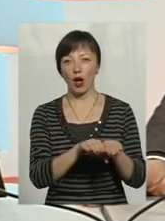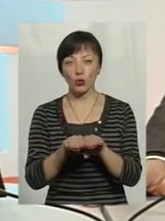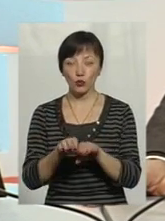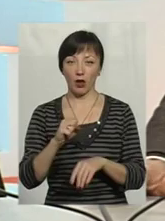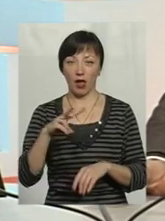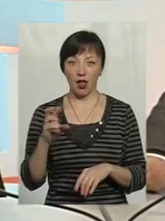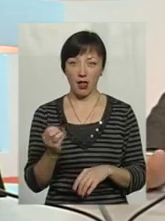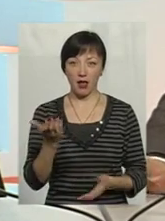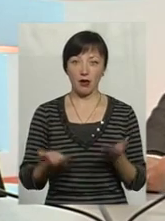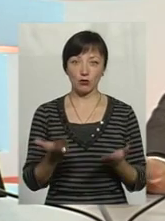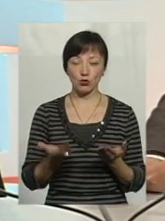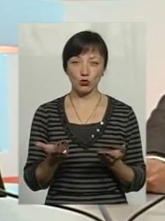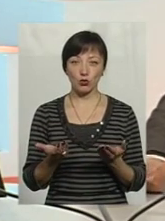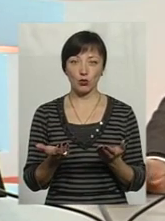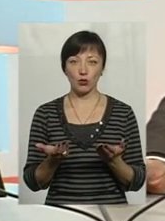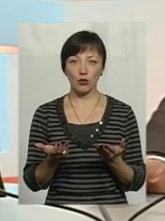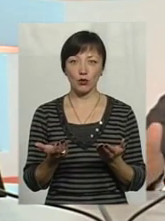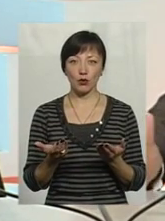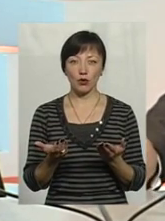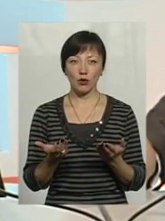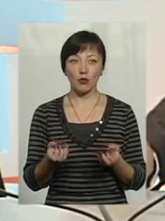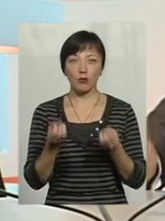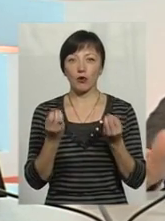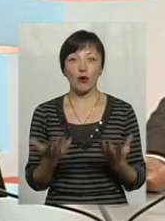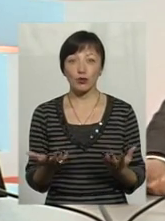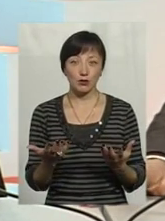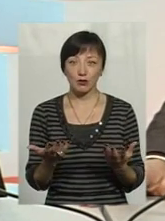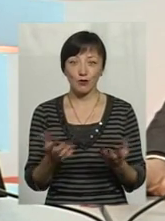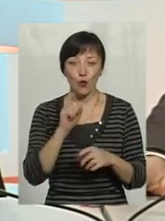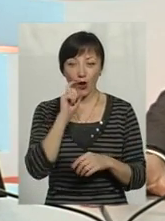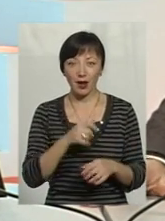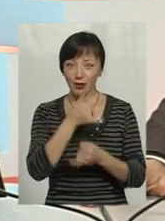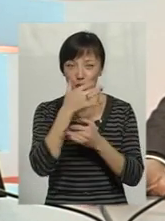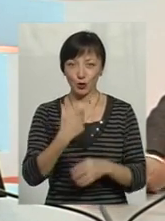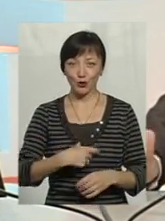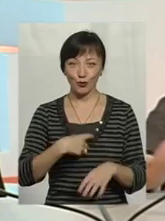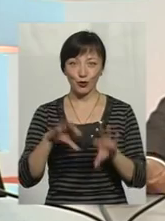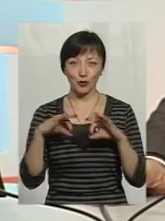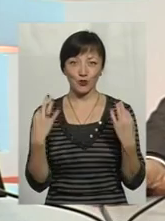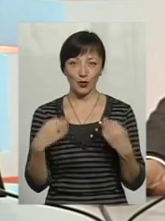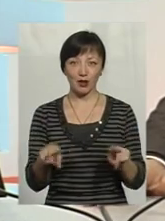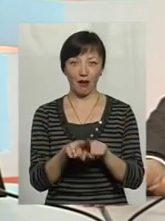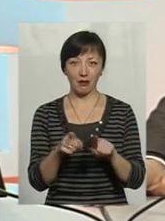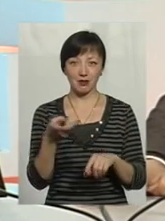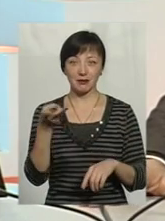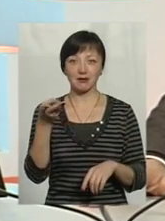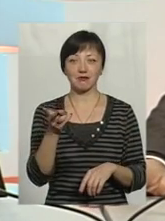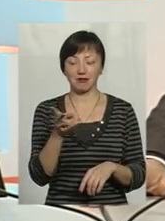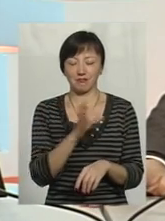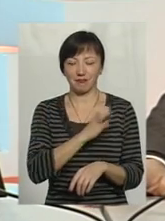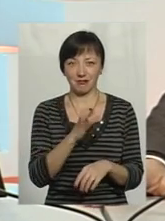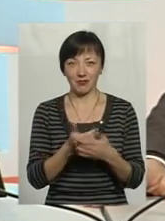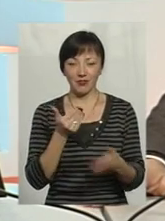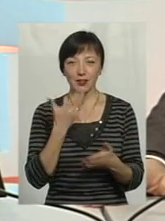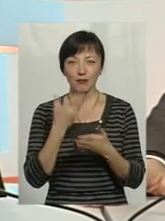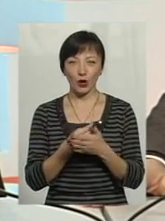але вона не, якщо вона просто апріорі в Україні, вона не може собі мати такі статки від